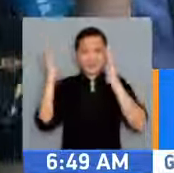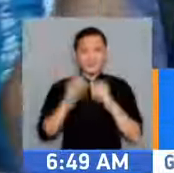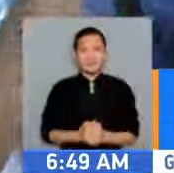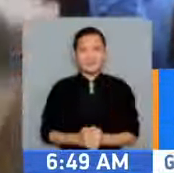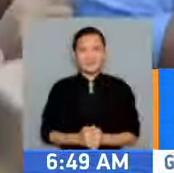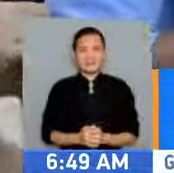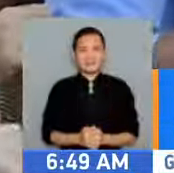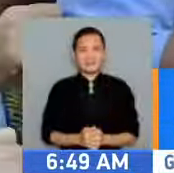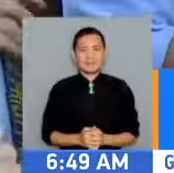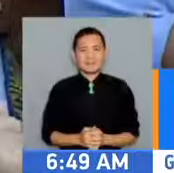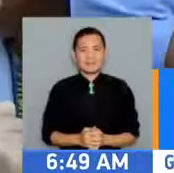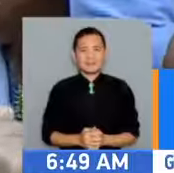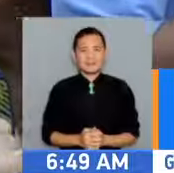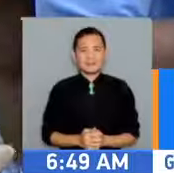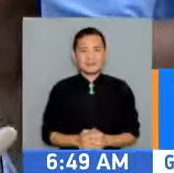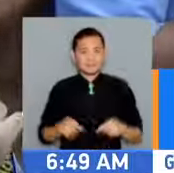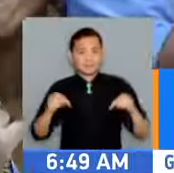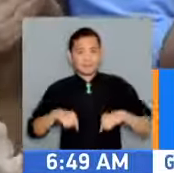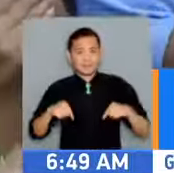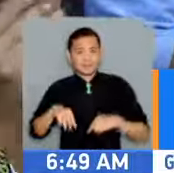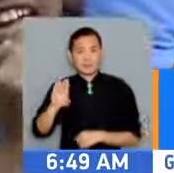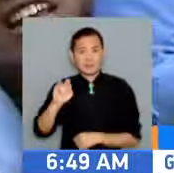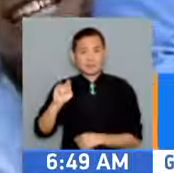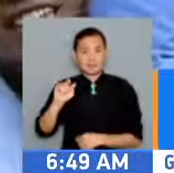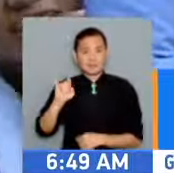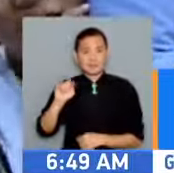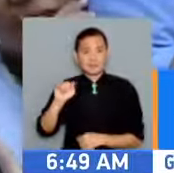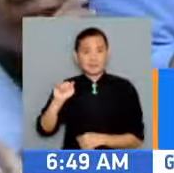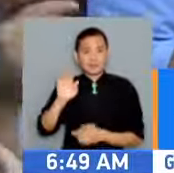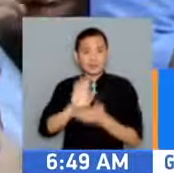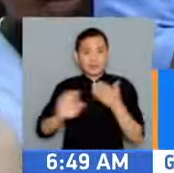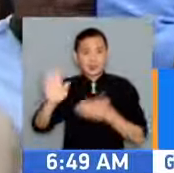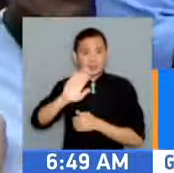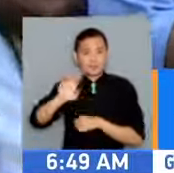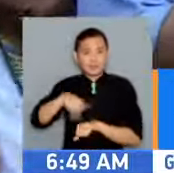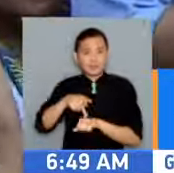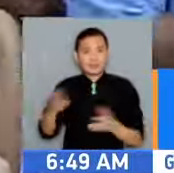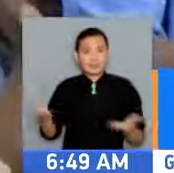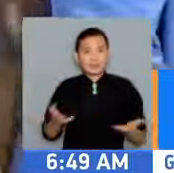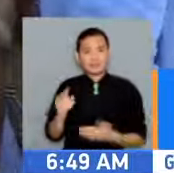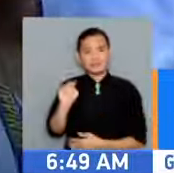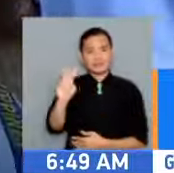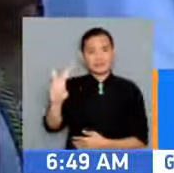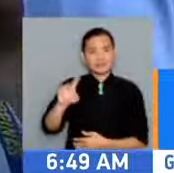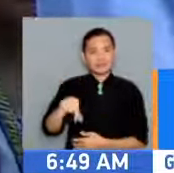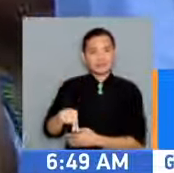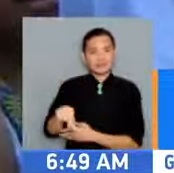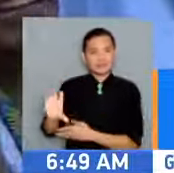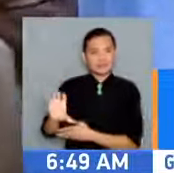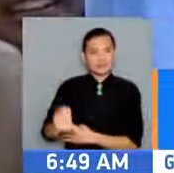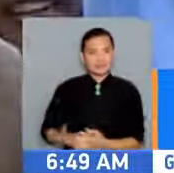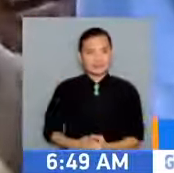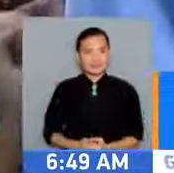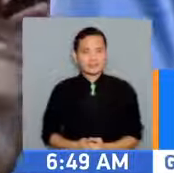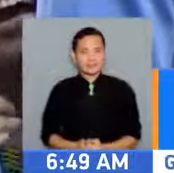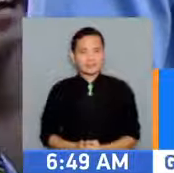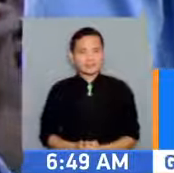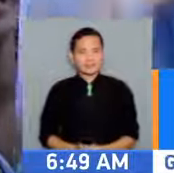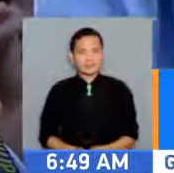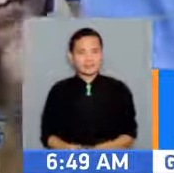Natin ay dito sa Best Link College of the Philippines sa Novaliches, Quezon City. Tama ka dyan! Mag-iyay kayo